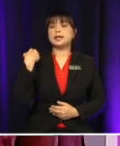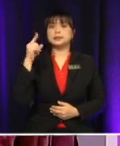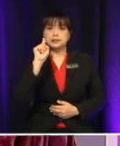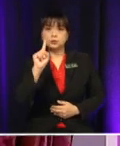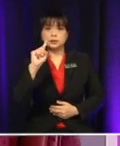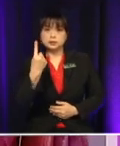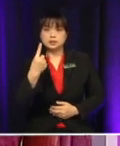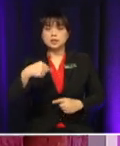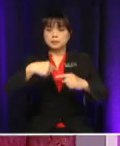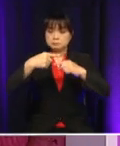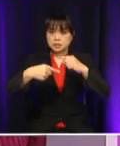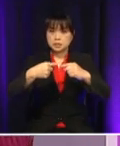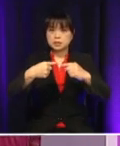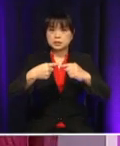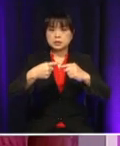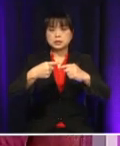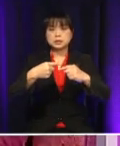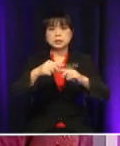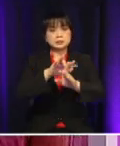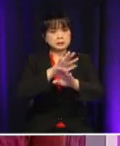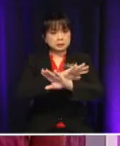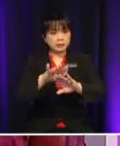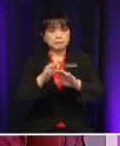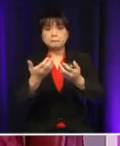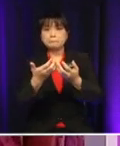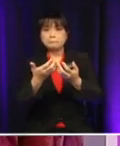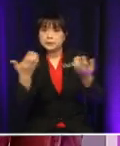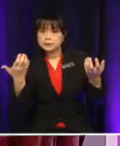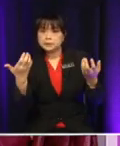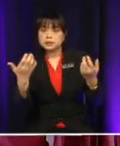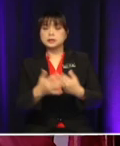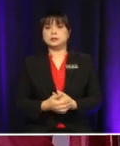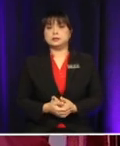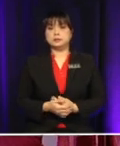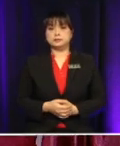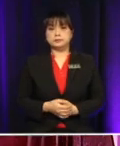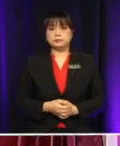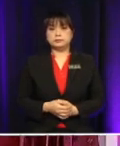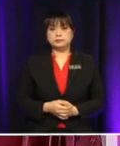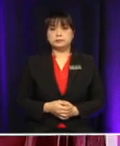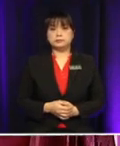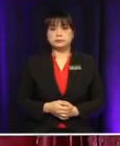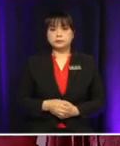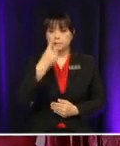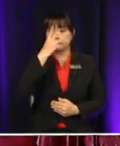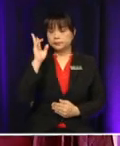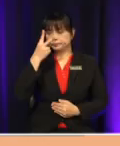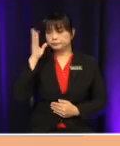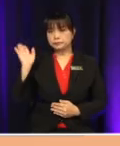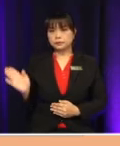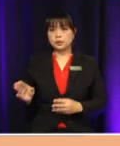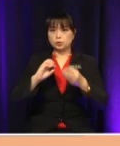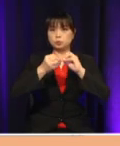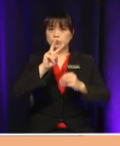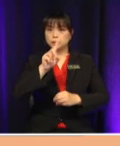berpisah mereka ee endap in the same itu 60 21 sekarang dicelukelah dekat sini kan numpuk 21